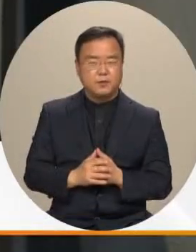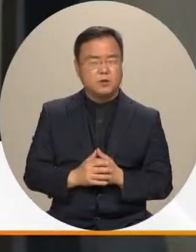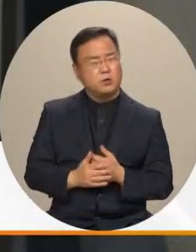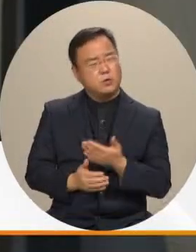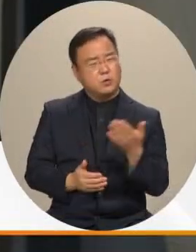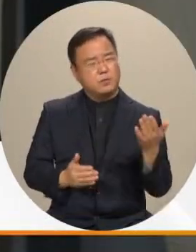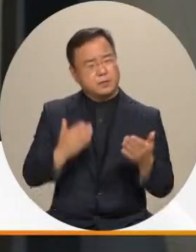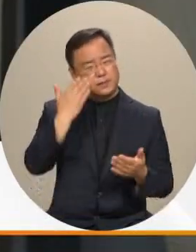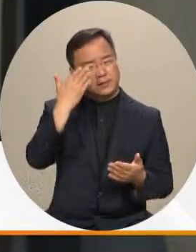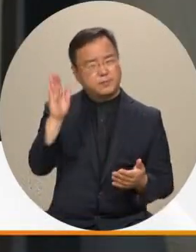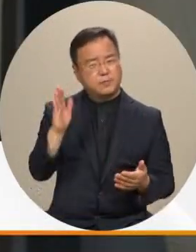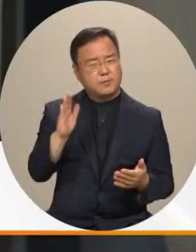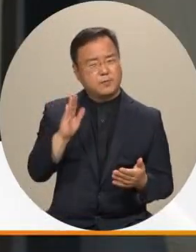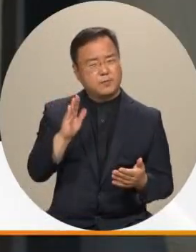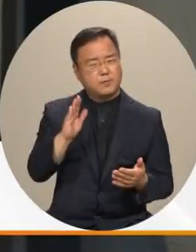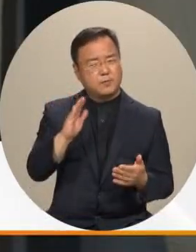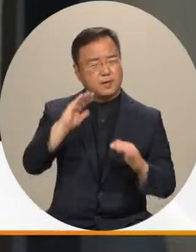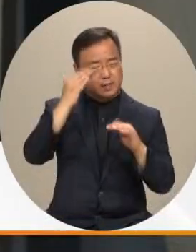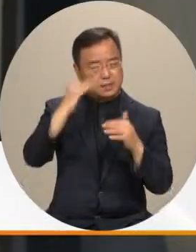소재일 수 있습니다 거신도